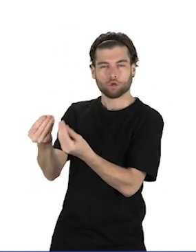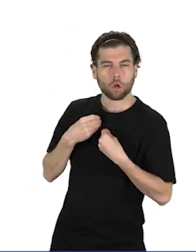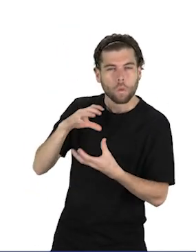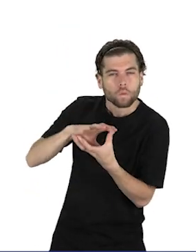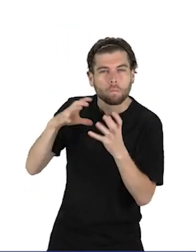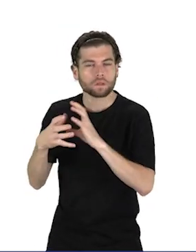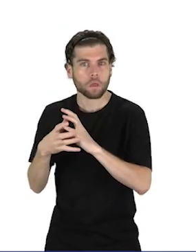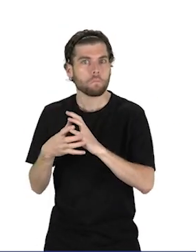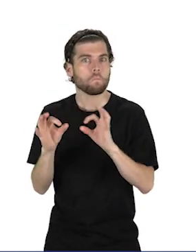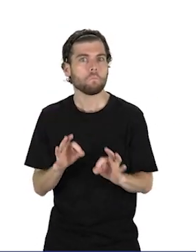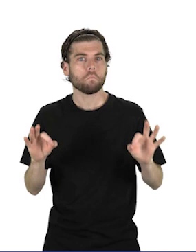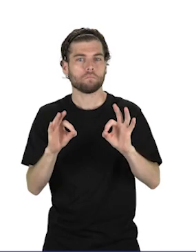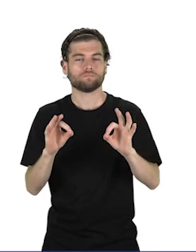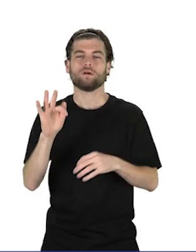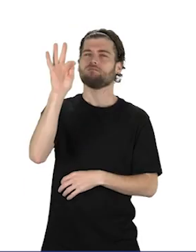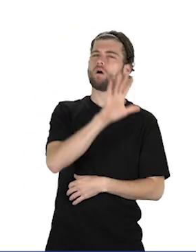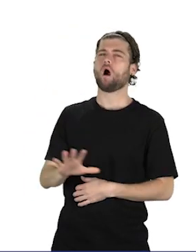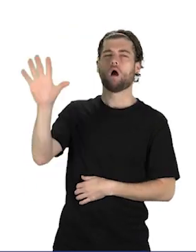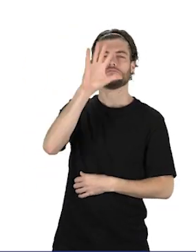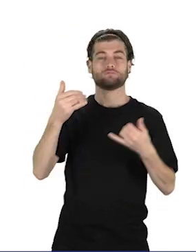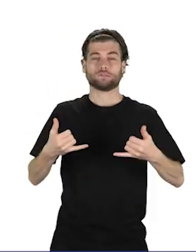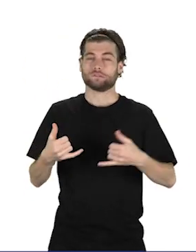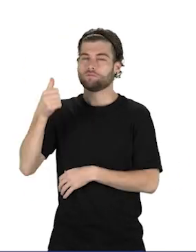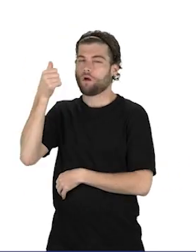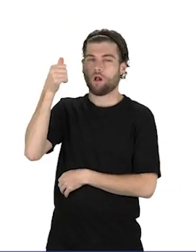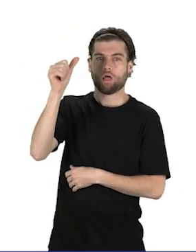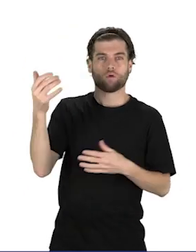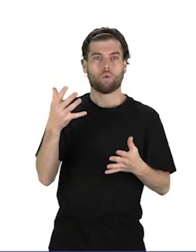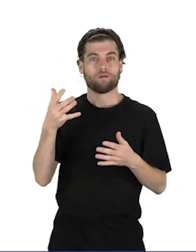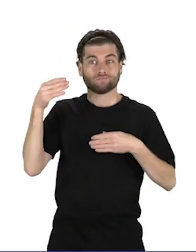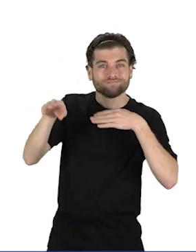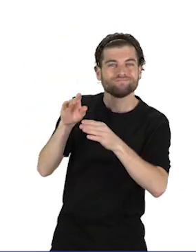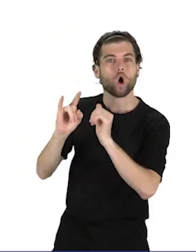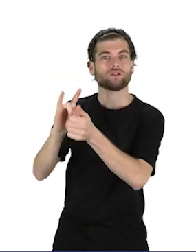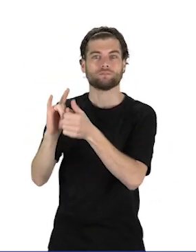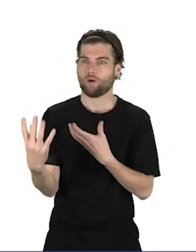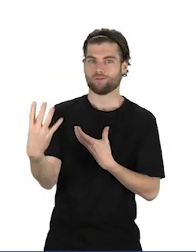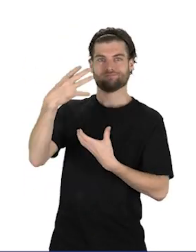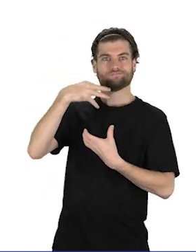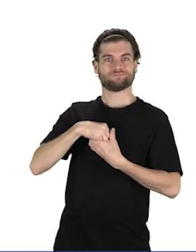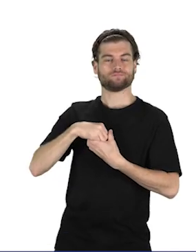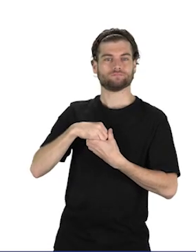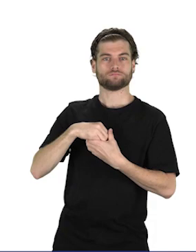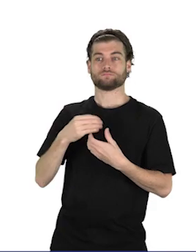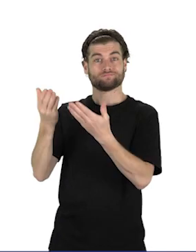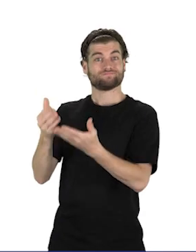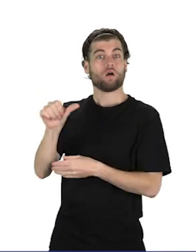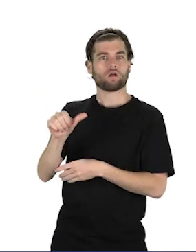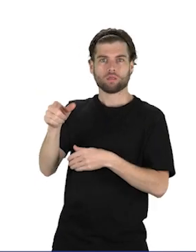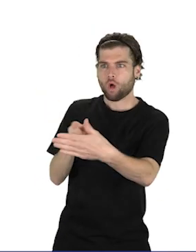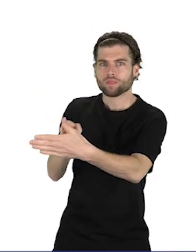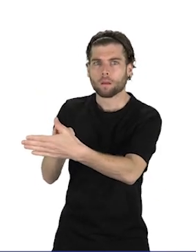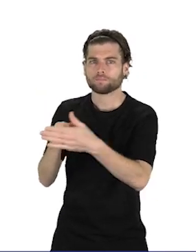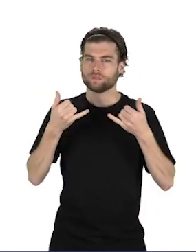nageur handisport comme Agathe. On est un des seuls centres en France à recevoir des nageurs handisport. C'est aménagé pour qu'elle